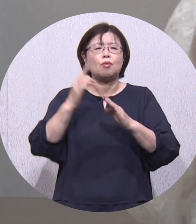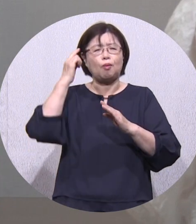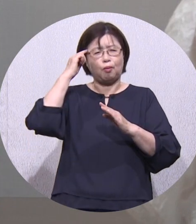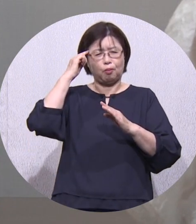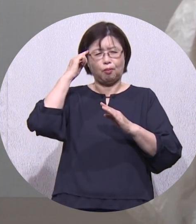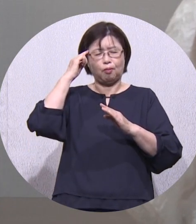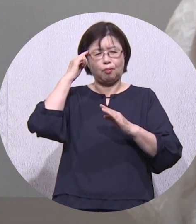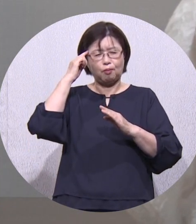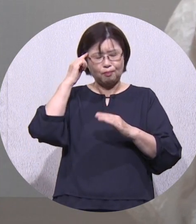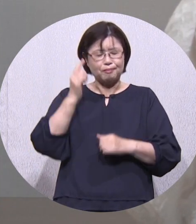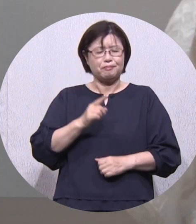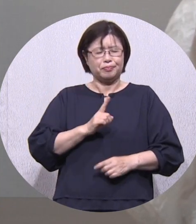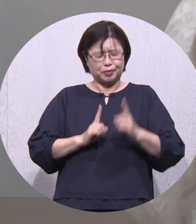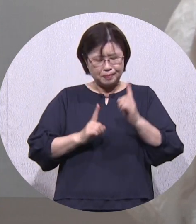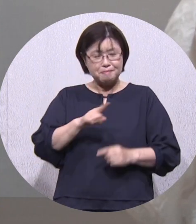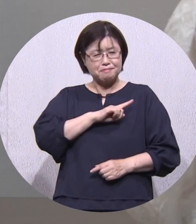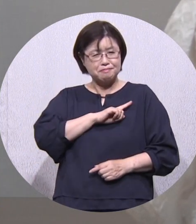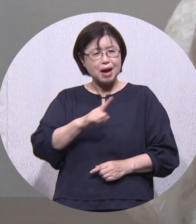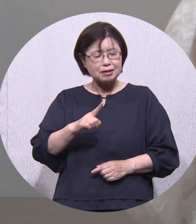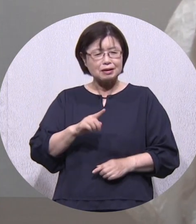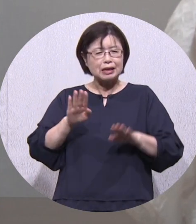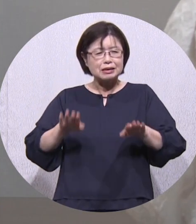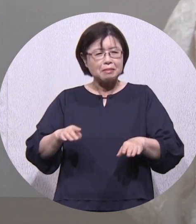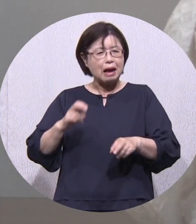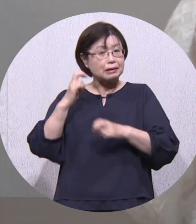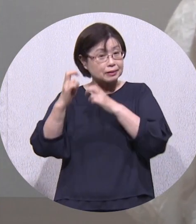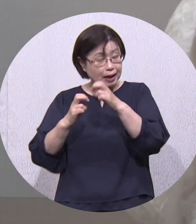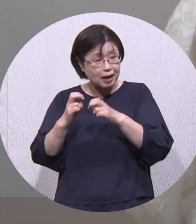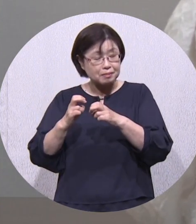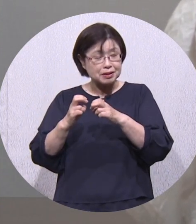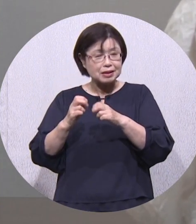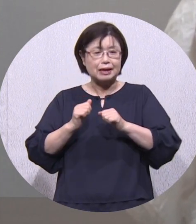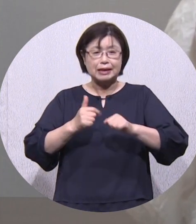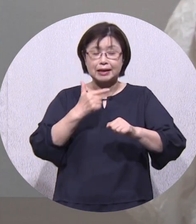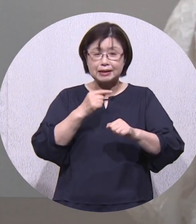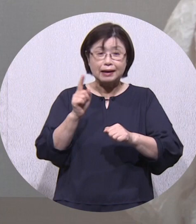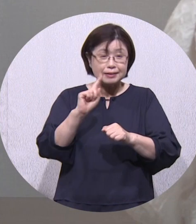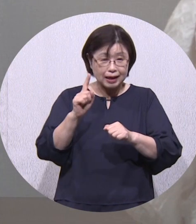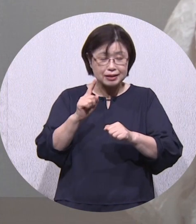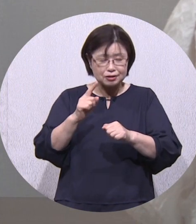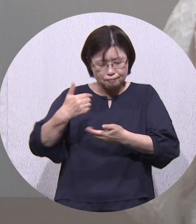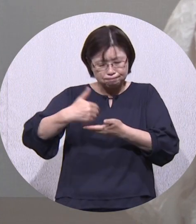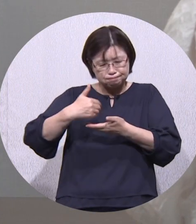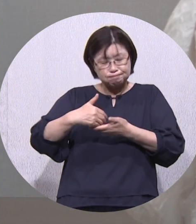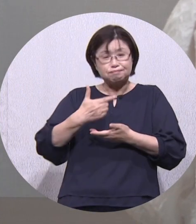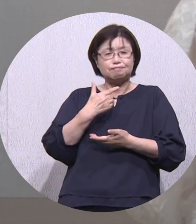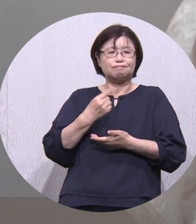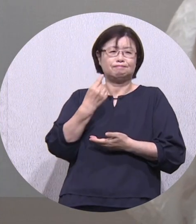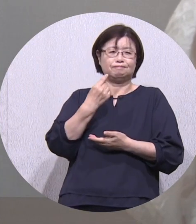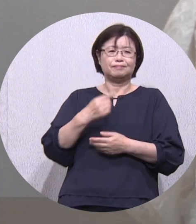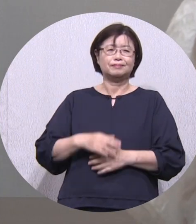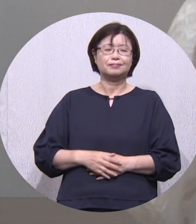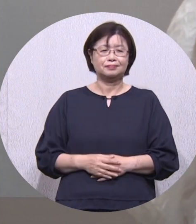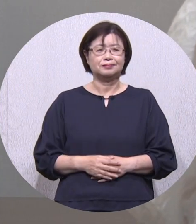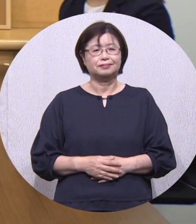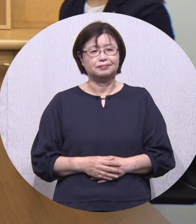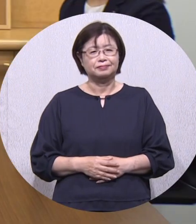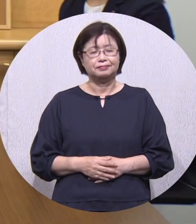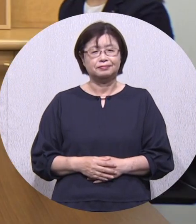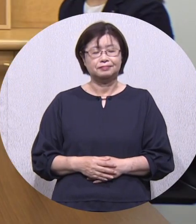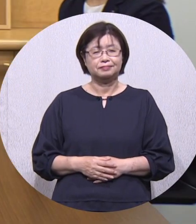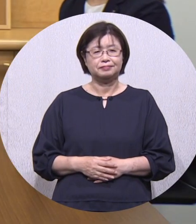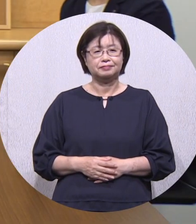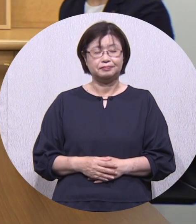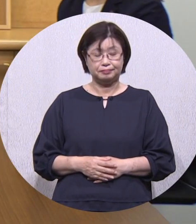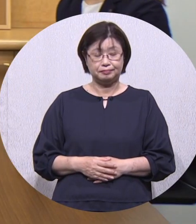、まずはいろんな今悩んでることとか、こんなことやりたいんだという思いをお話しいただけたら嬉しいなと思っております。 それ